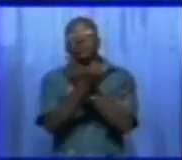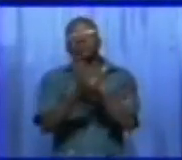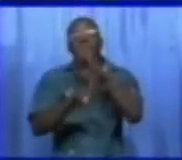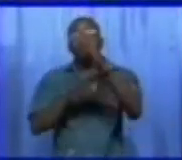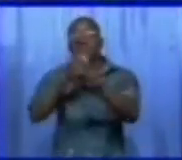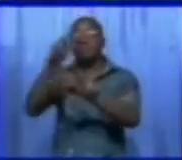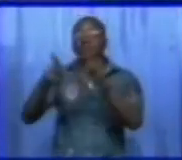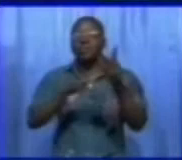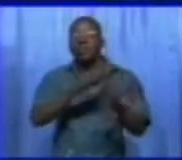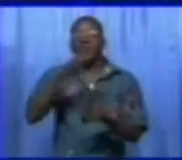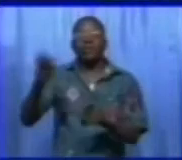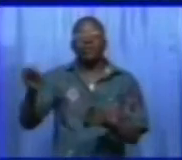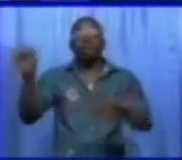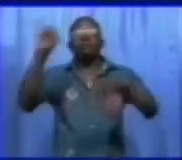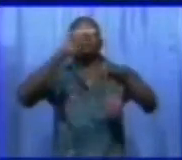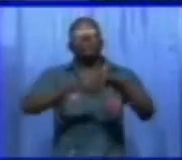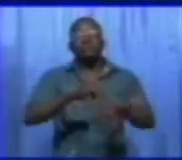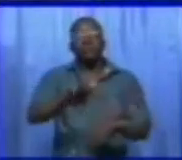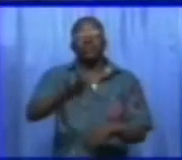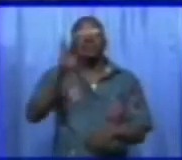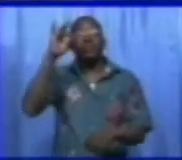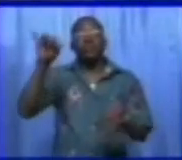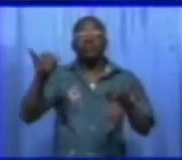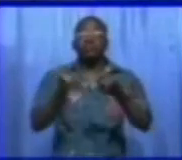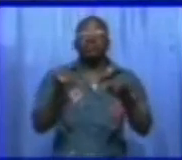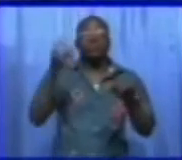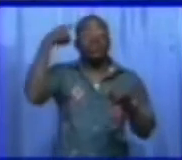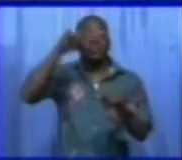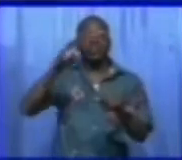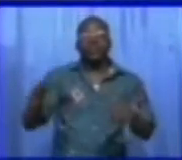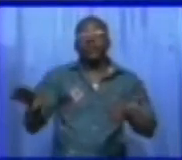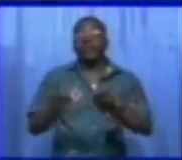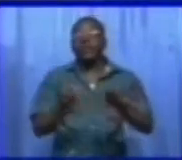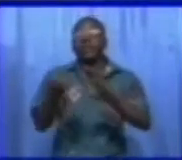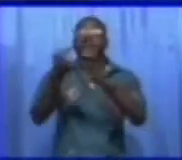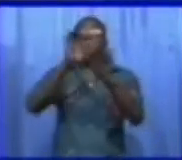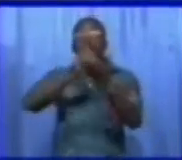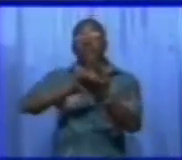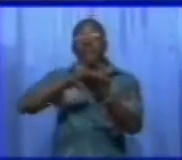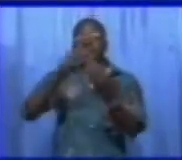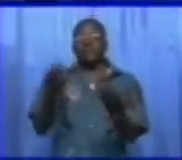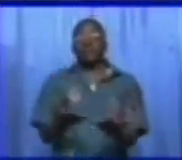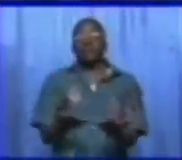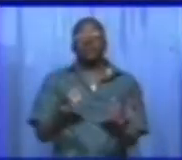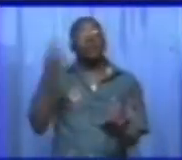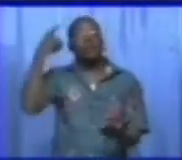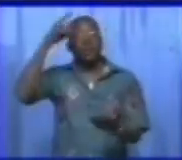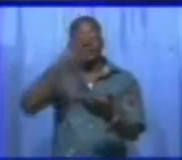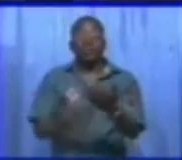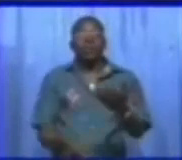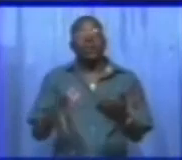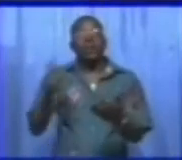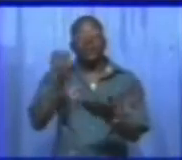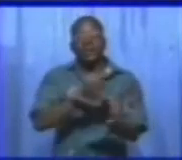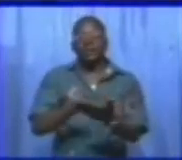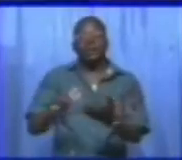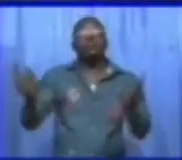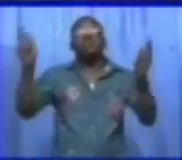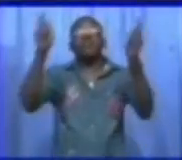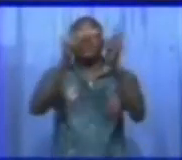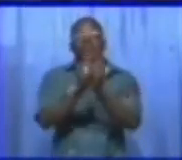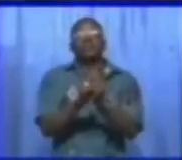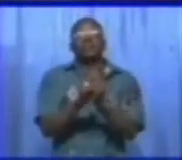Burkina Faso s'investit pour trouver des mécanismes à même de permettre de faire face au phénomène. Logique donc dans laquelle s'inscrit la présente